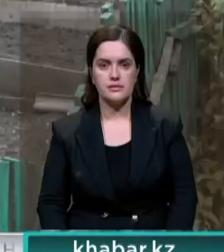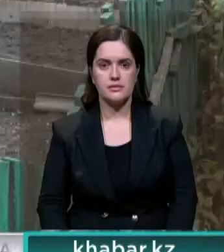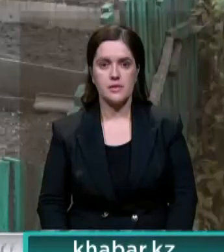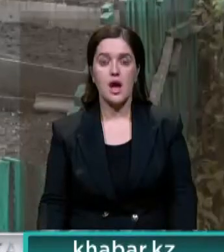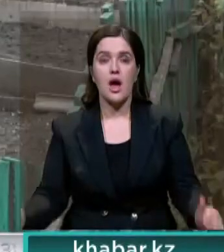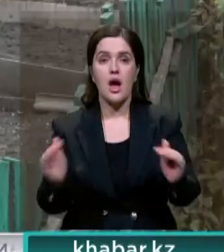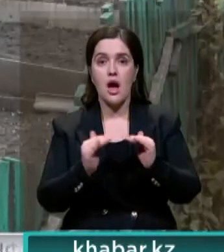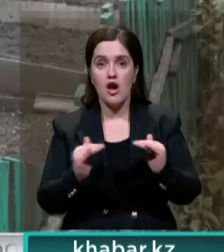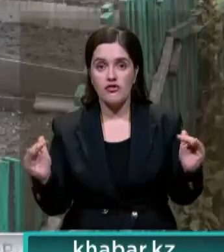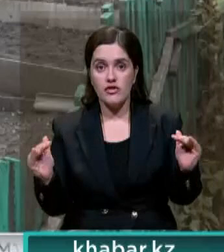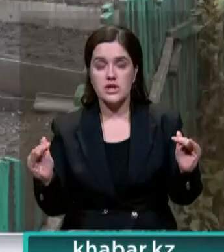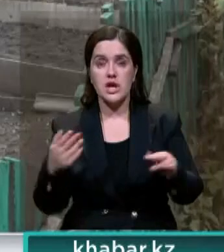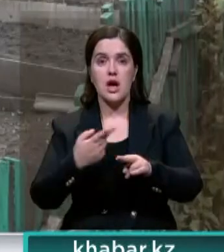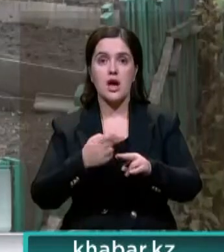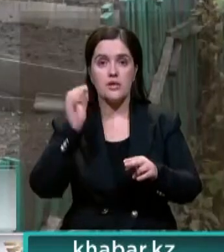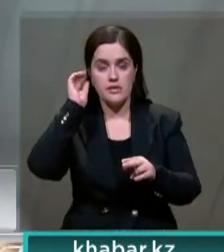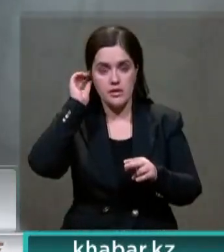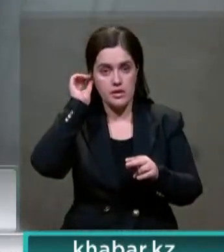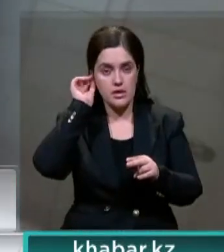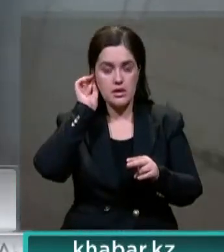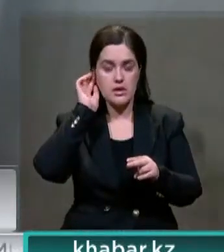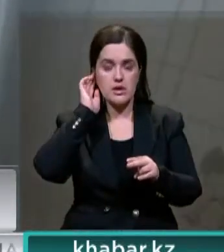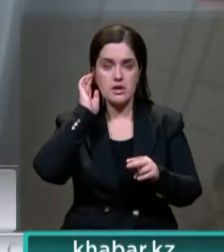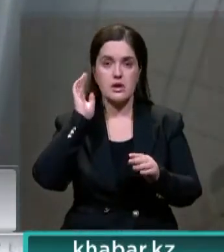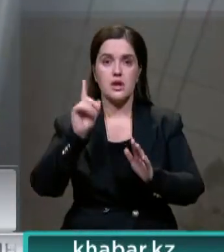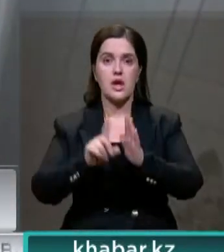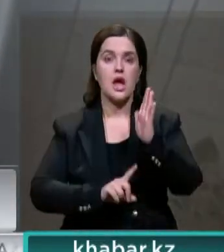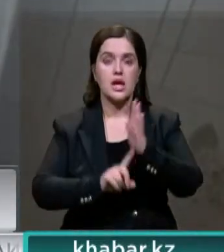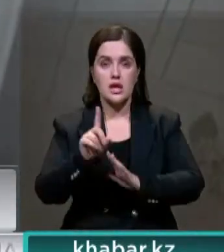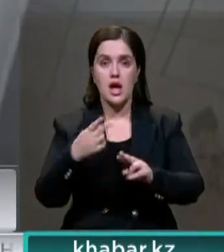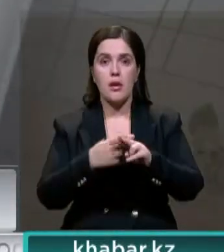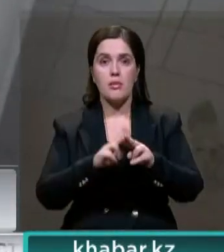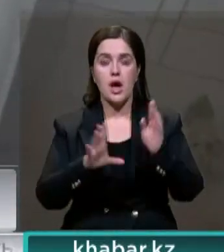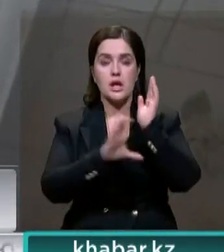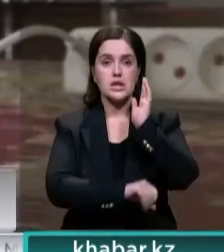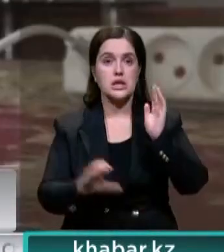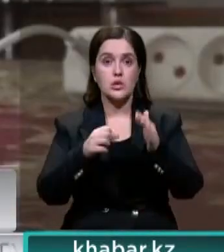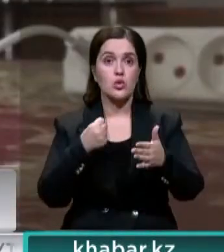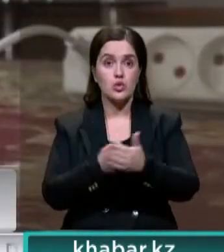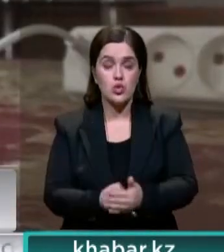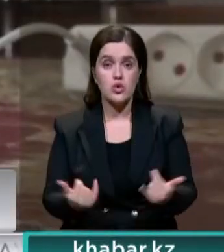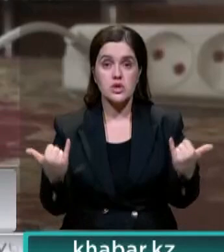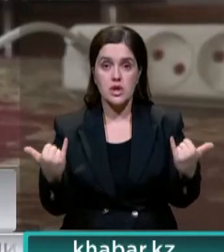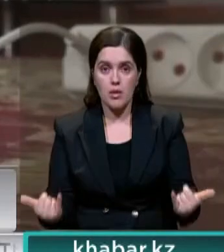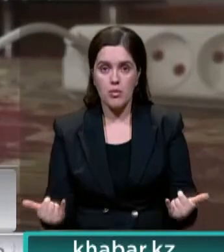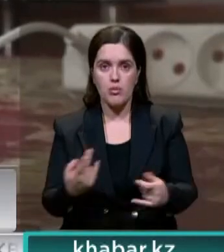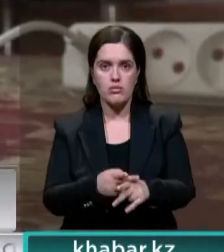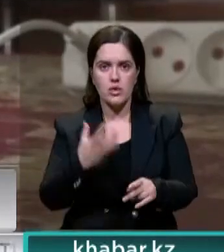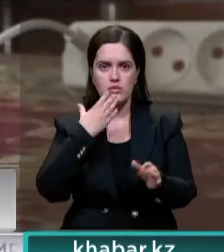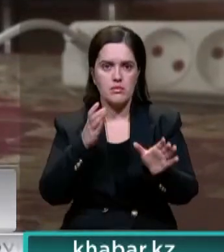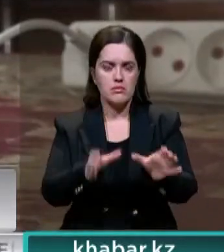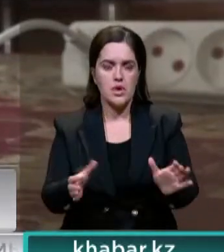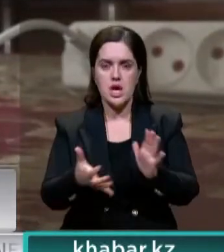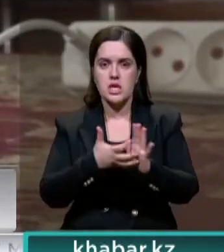Официально отопительный сезон в райцентре Казыржарского района начался 28 сентября. Однако до сих пор батареи в домах еле теплые, и местные